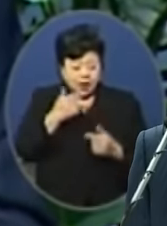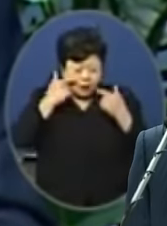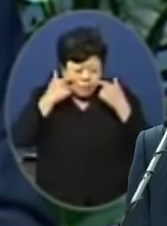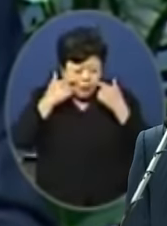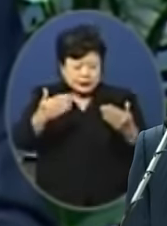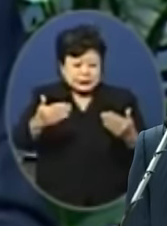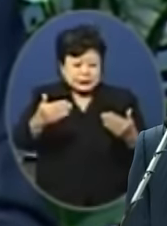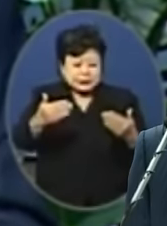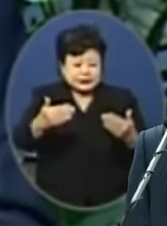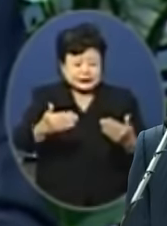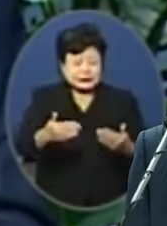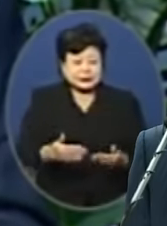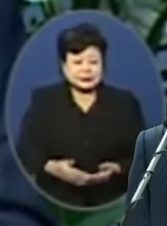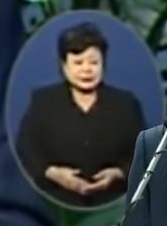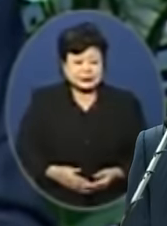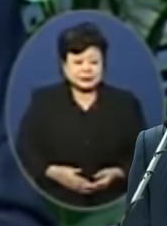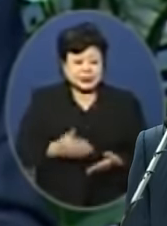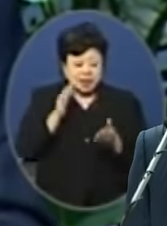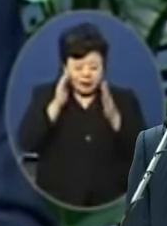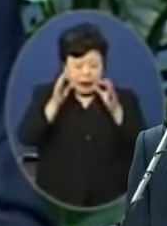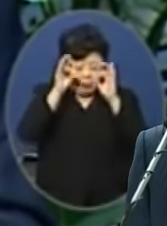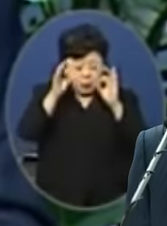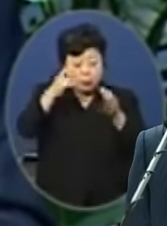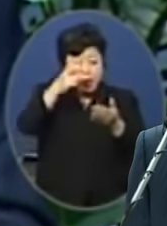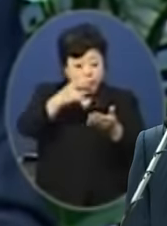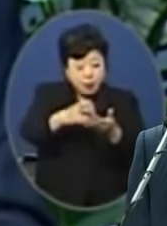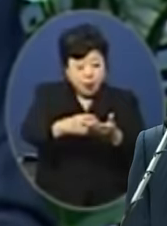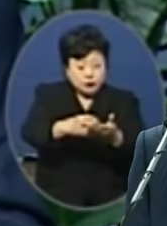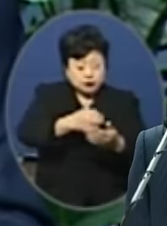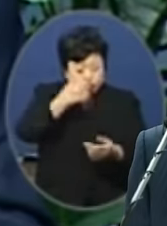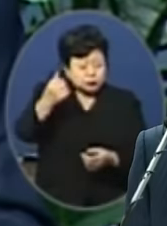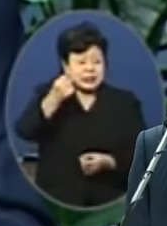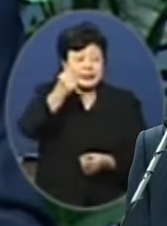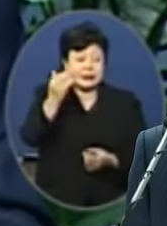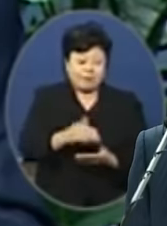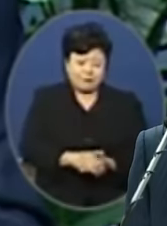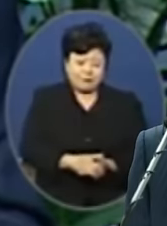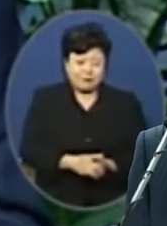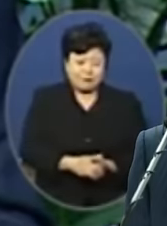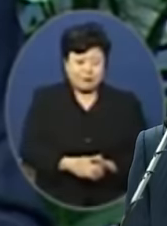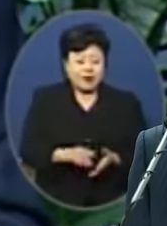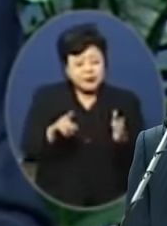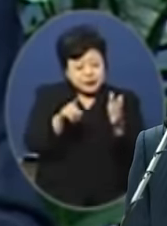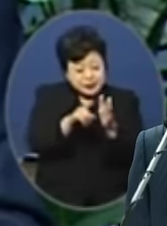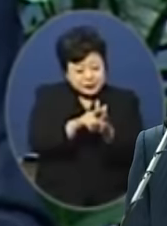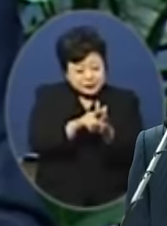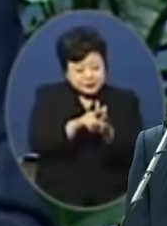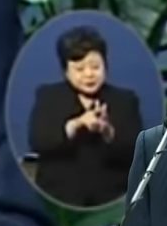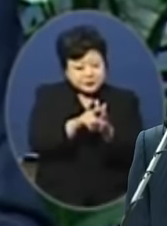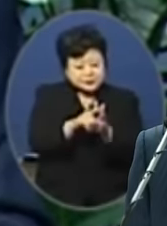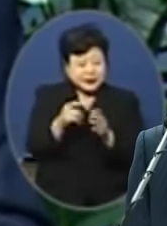확실히 매일같이 바라봄의 법칙으로 소유하기 위한 꿈을 가져야 되고 그 다음 믿음